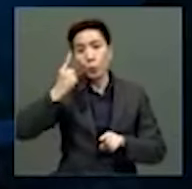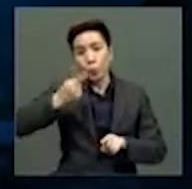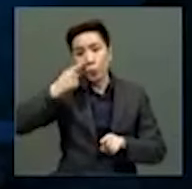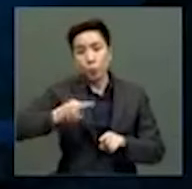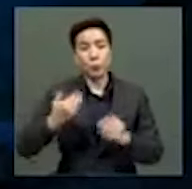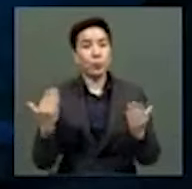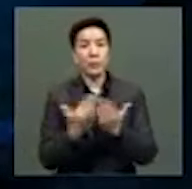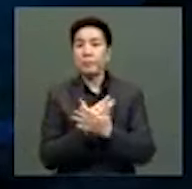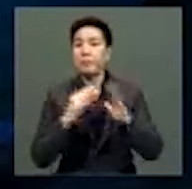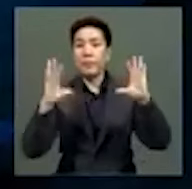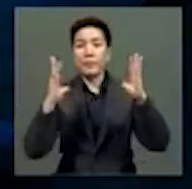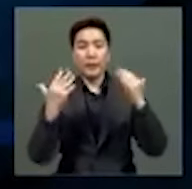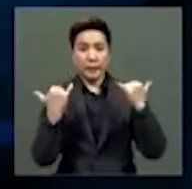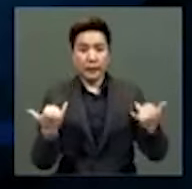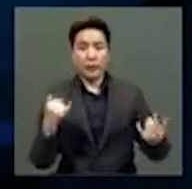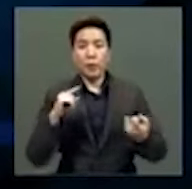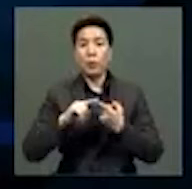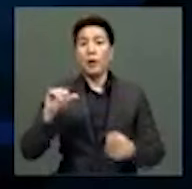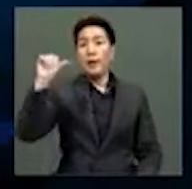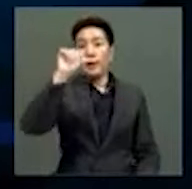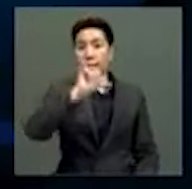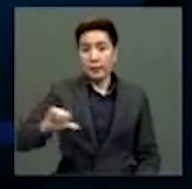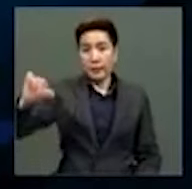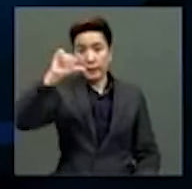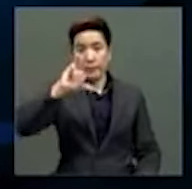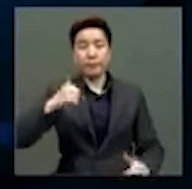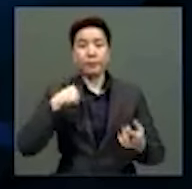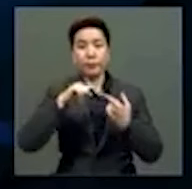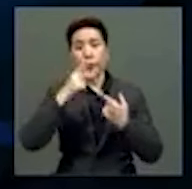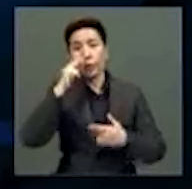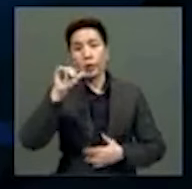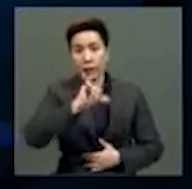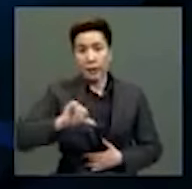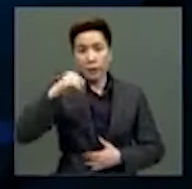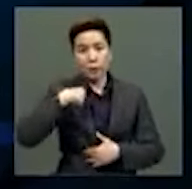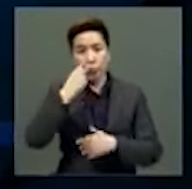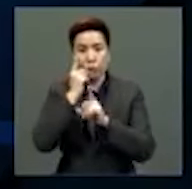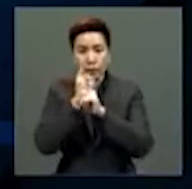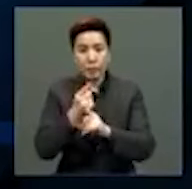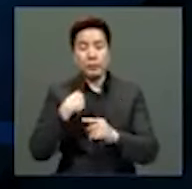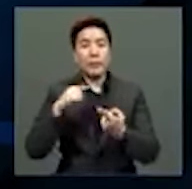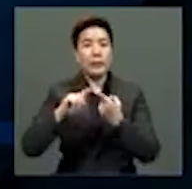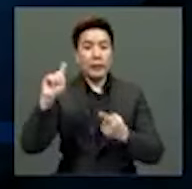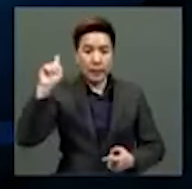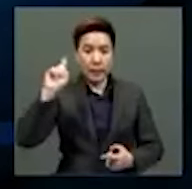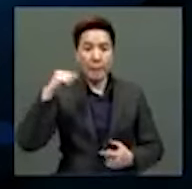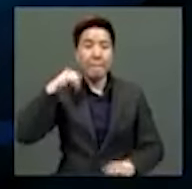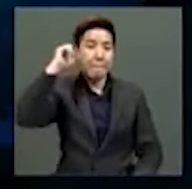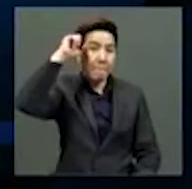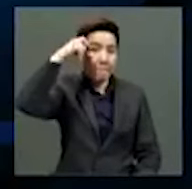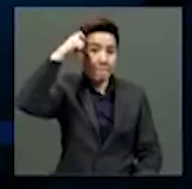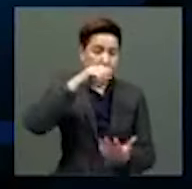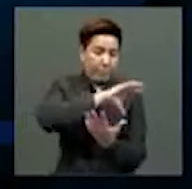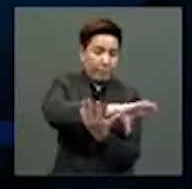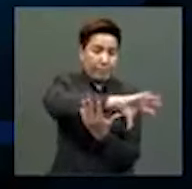ะคะในส่วนของเอเชียนะคะประเทศที่เราติดตามอย่างต่อเนื่องเลยก็คือเมียนมานะคะ